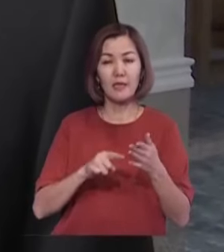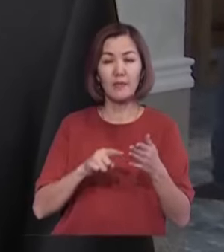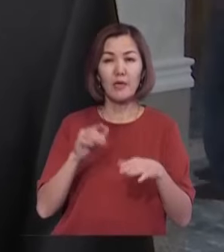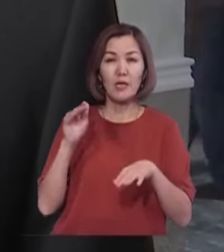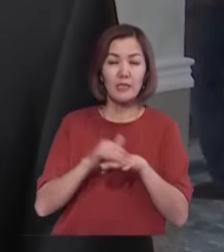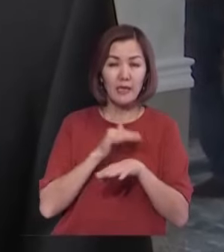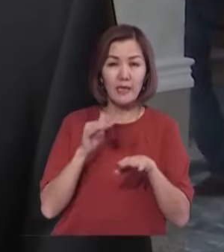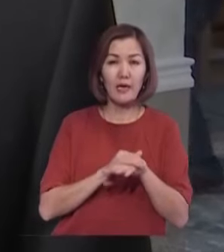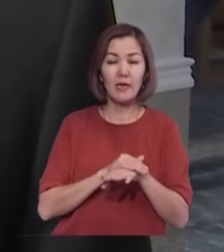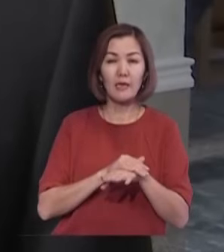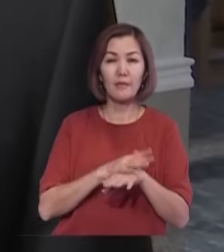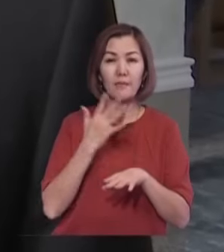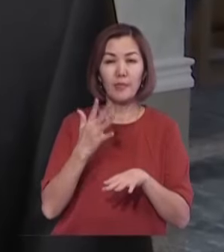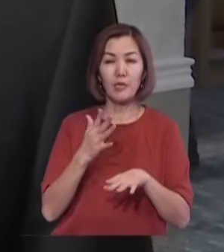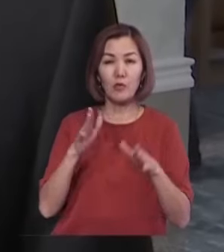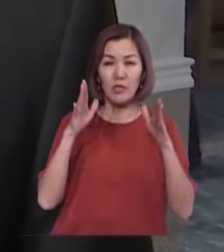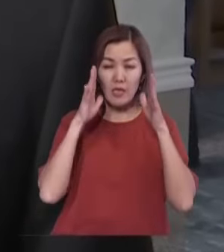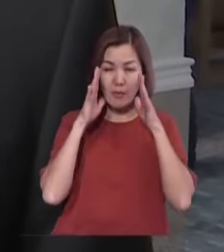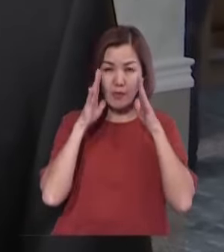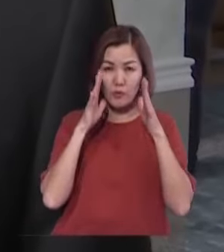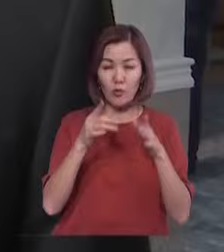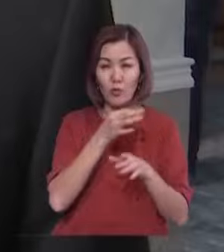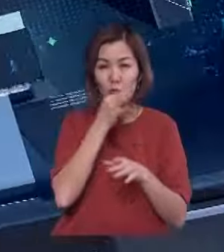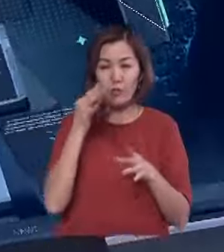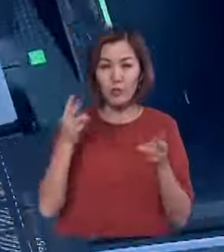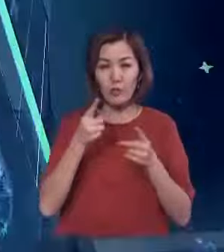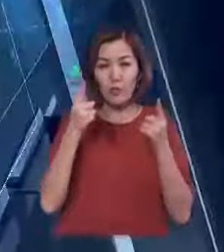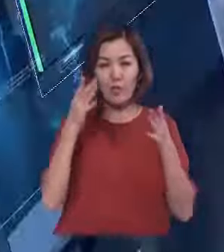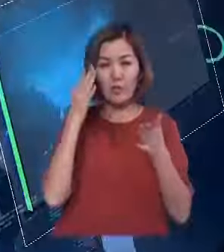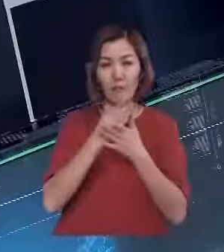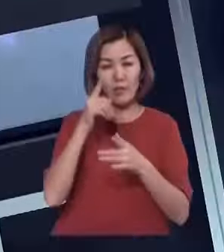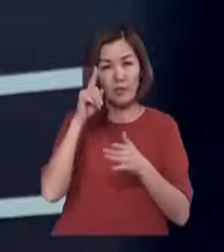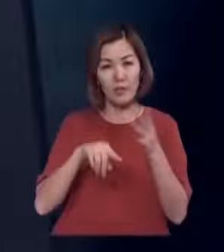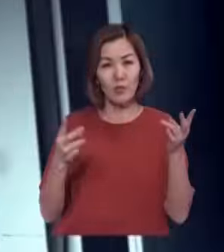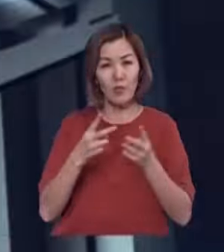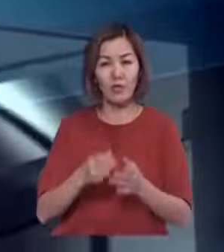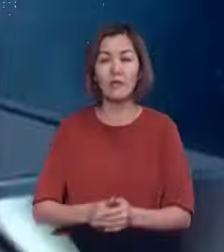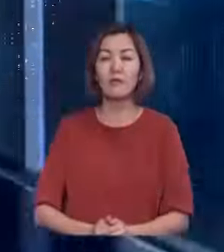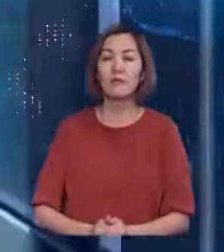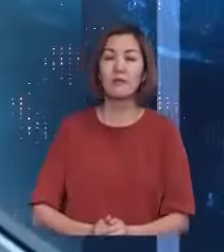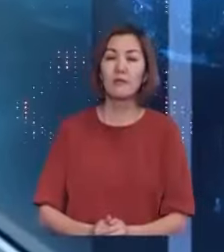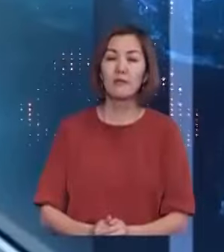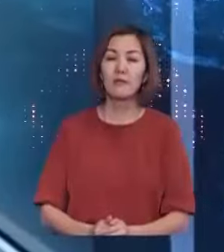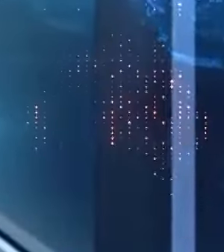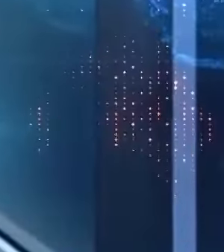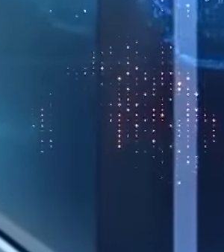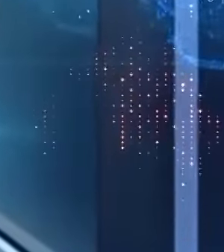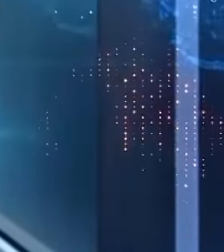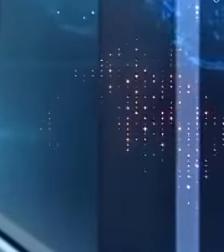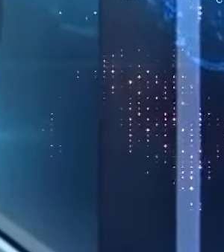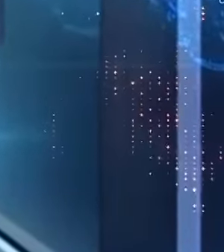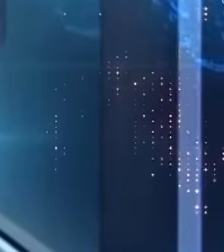уақ намаз оқып, ораза ұстап, Алланың барлығына сеніңіздер. Гүлжанат Бақылжанова, Абылай Құттықбай,